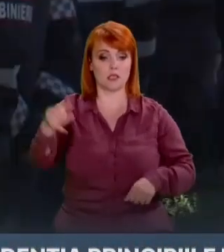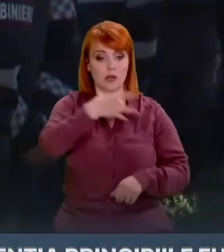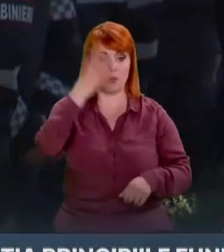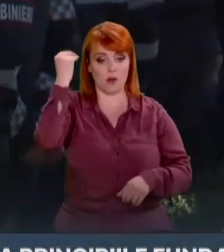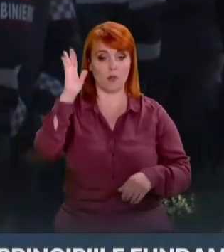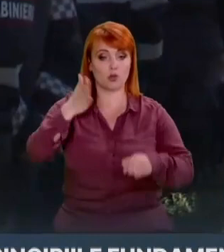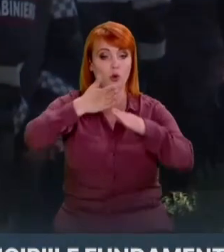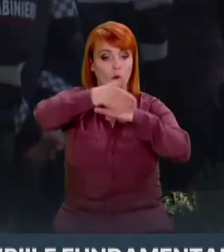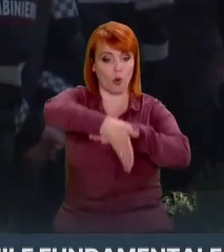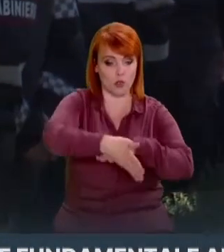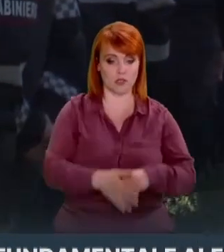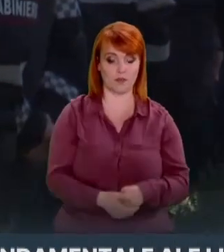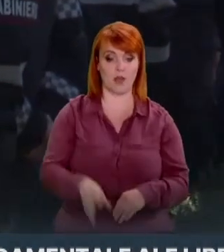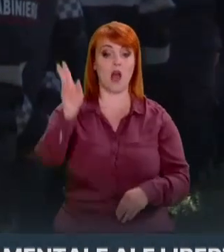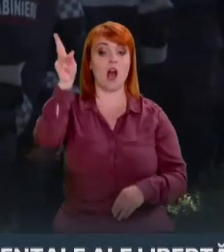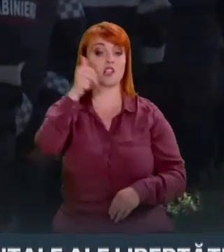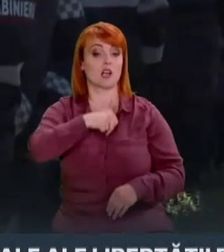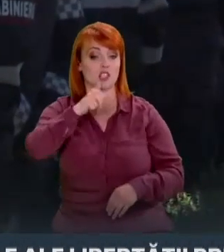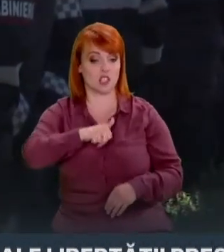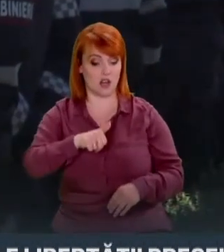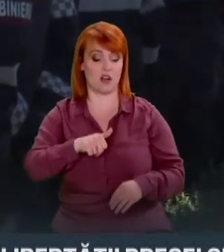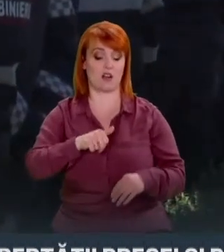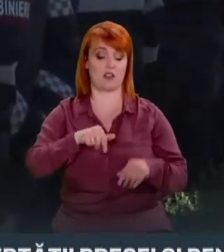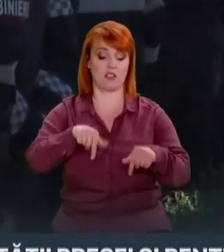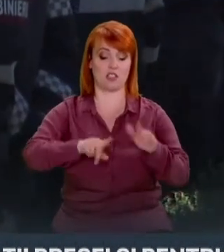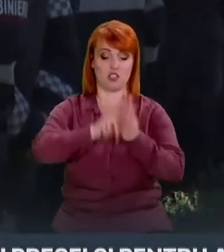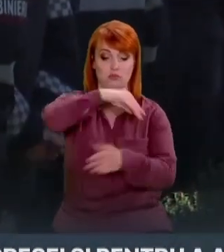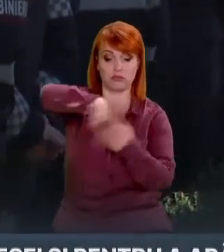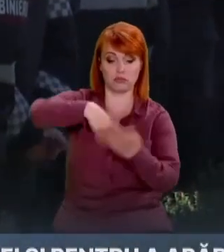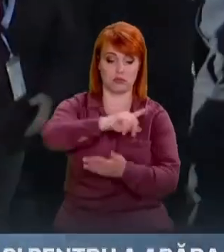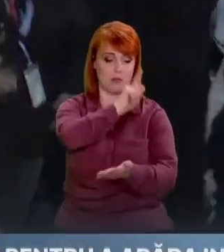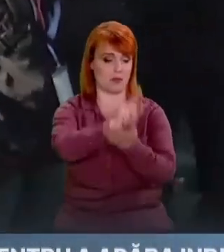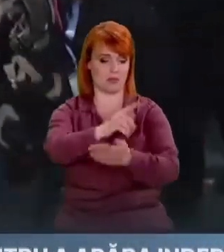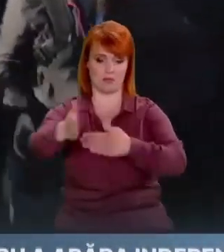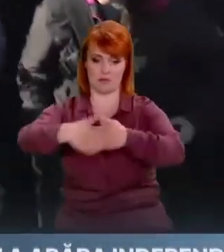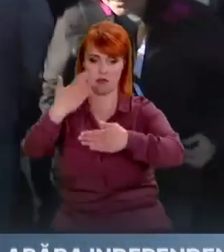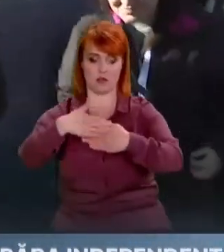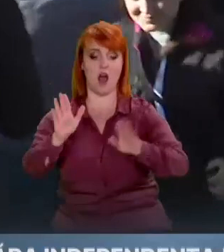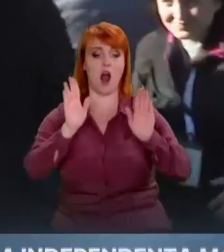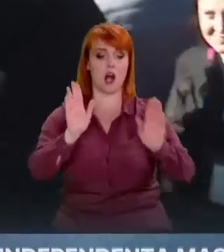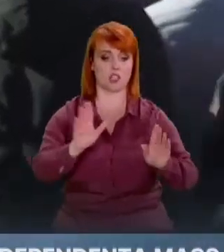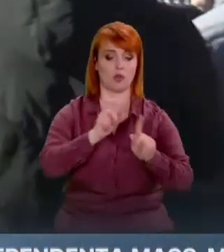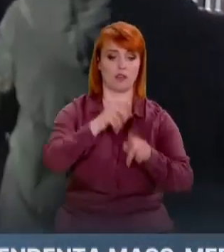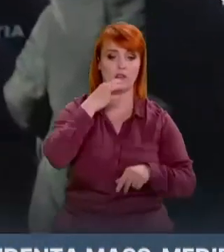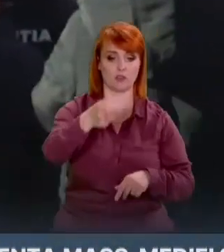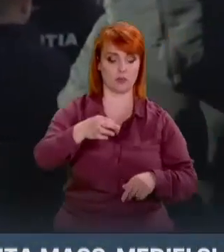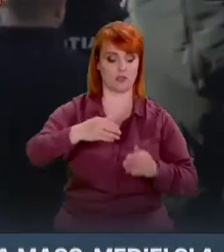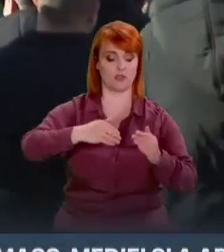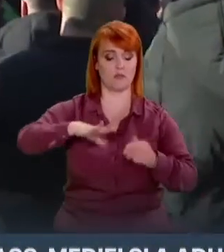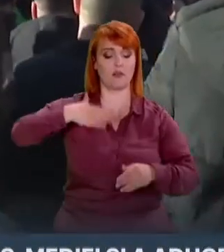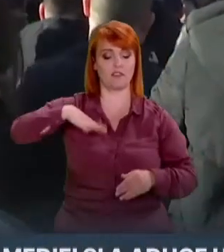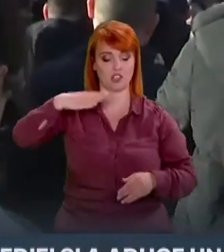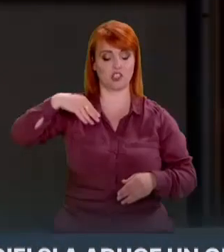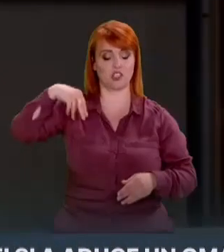Politice Europene, iar cei care vor încerca să pună la cale destabilizări trebuie pedepsiți sever. Este părerea fostului președinte al Curții